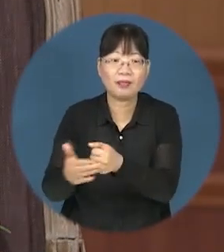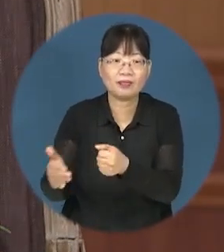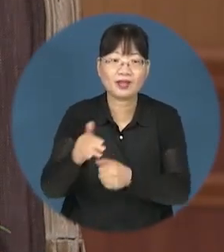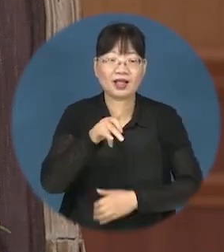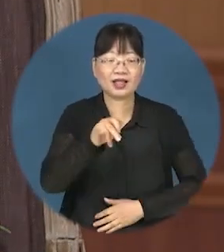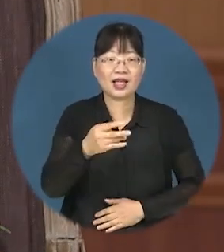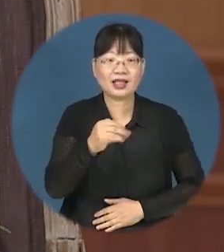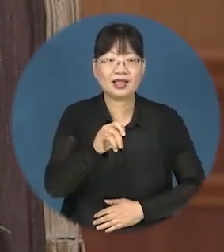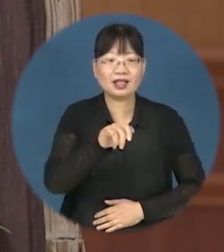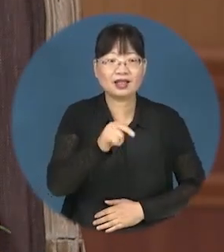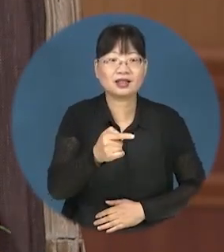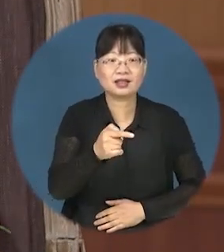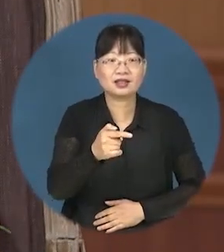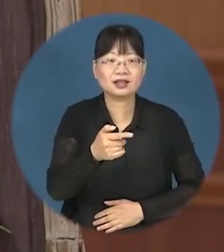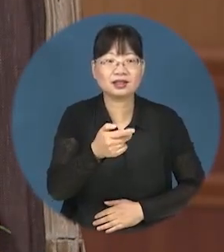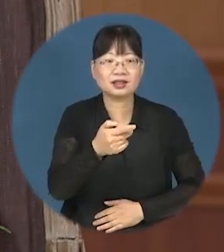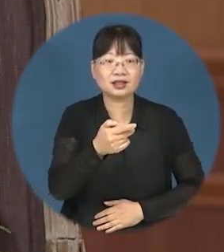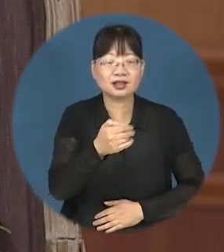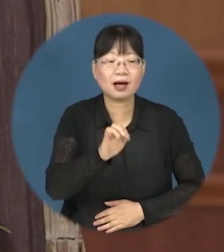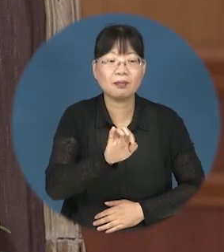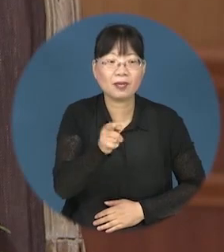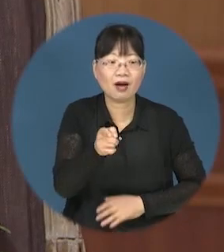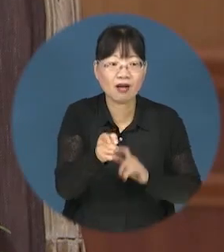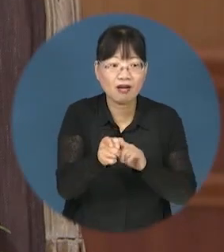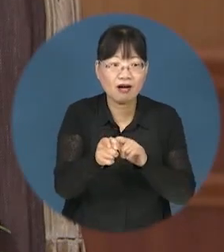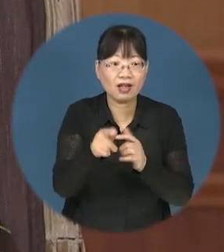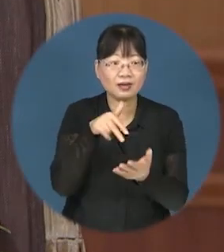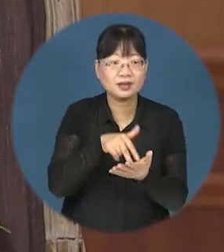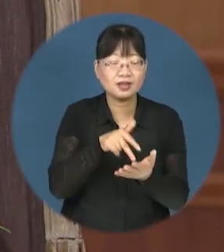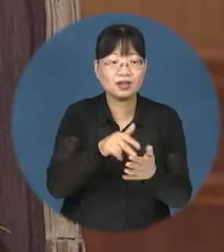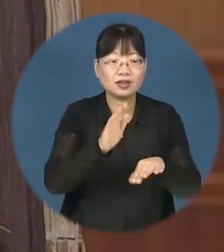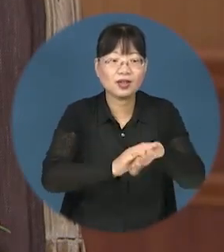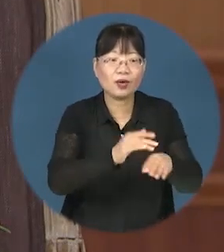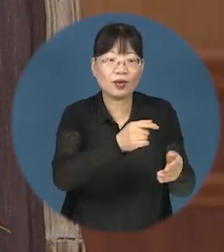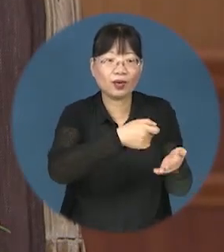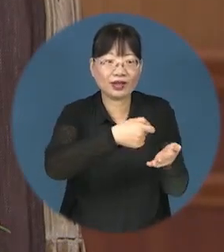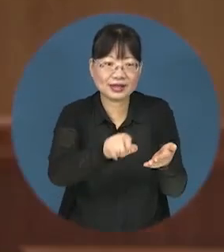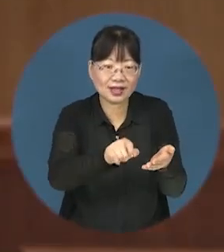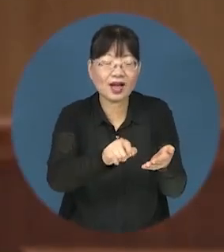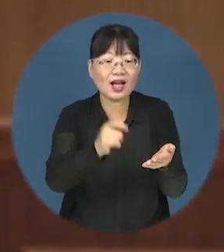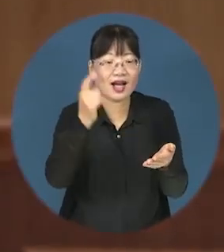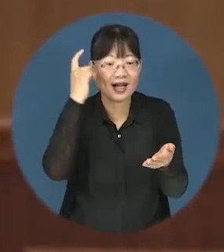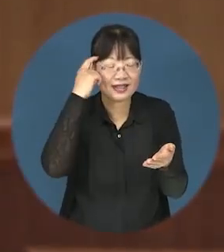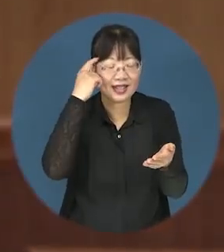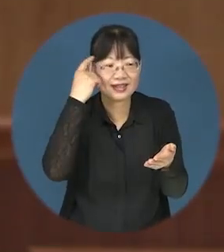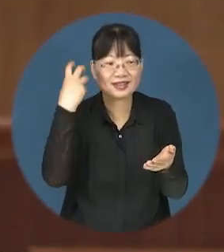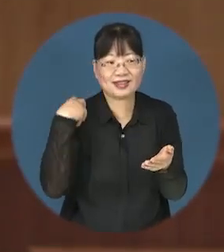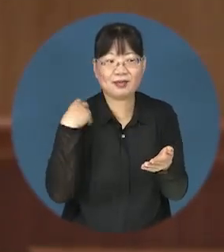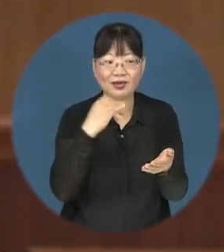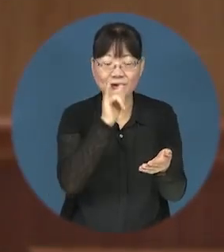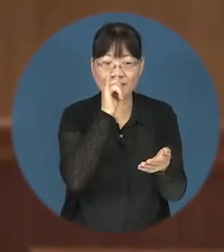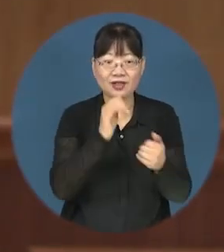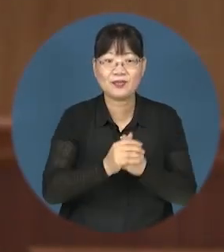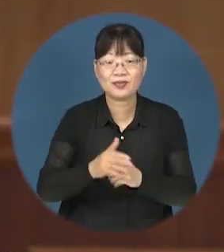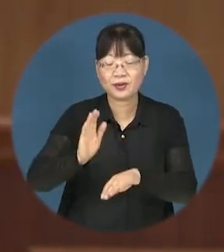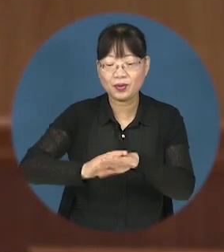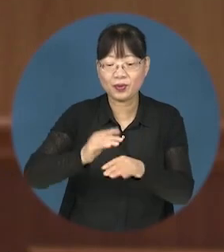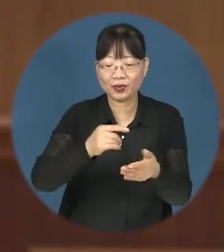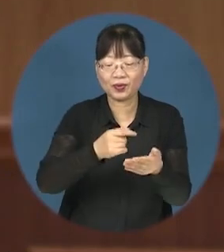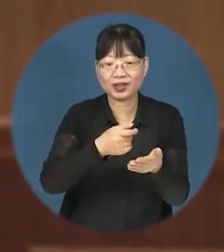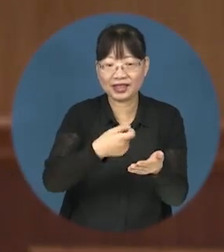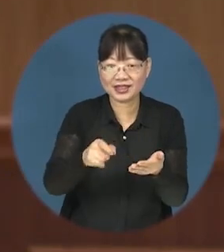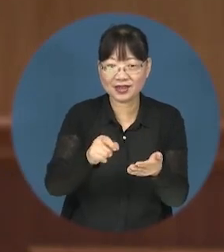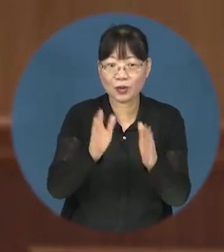캘리그라퍼 로써 정말 성 글씨를 써야 된다 라는 사명을 갖고 있습니다 손글씨로 공부하면